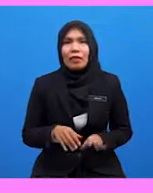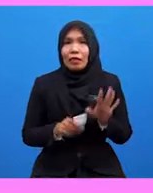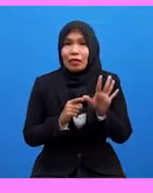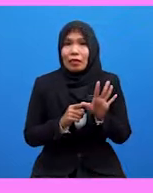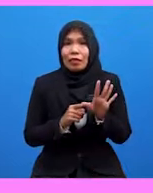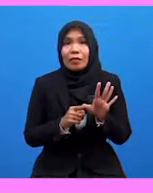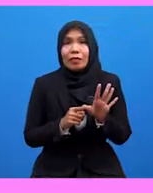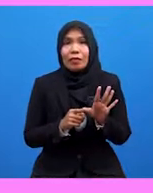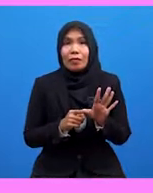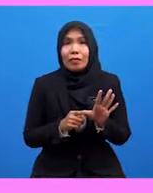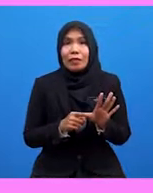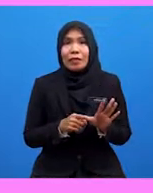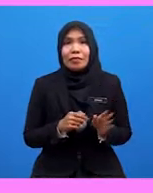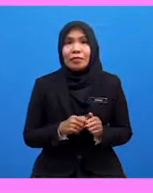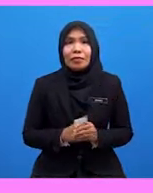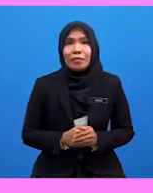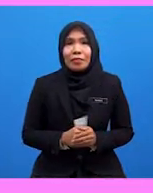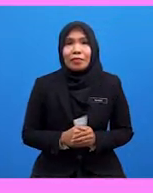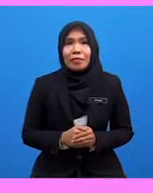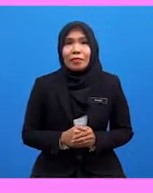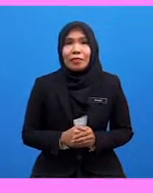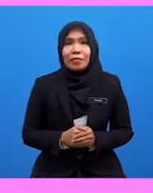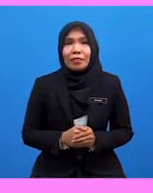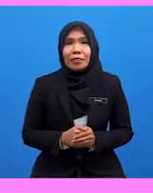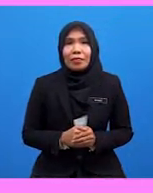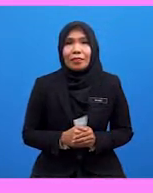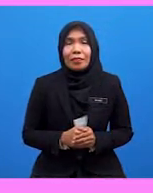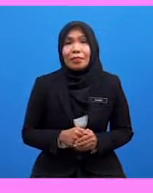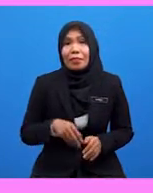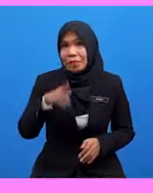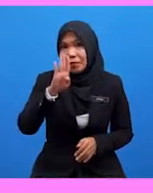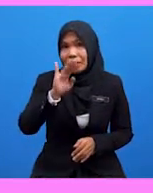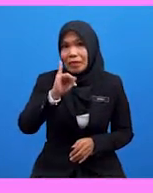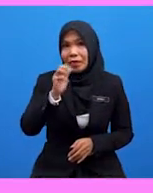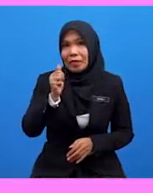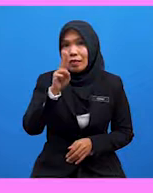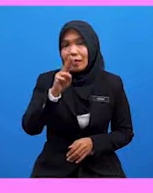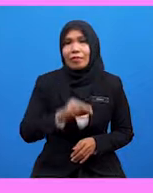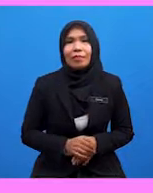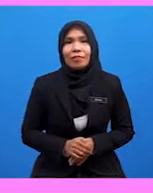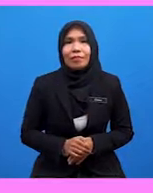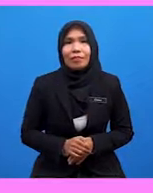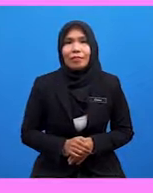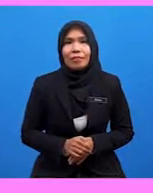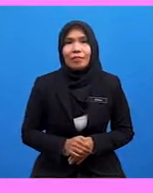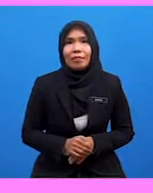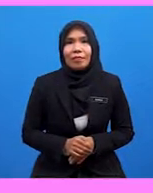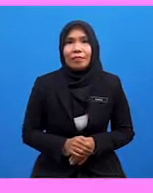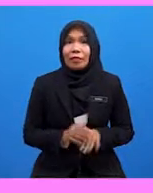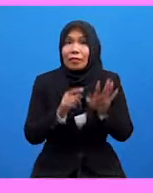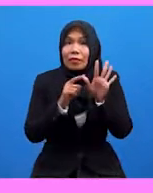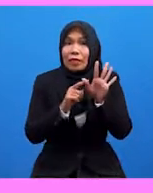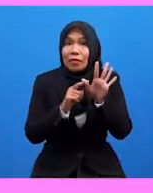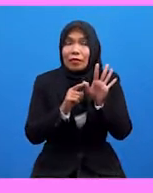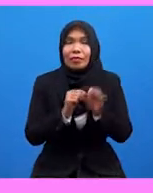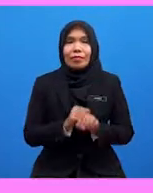Pembiaran. Contoh, 1. Tolong, 2. Jom, 3. Sila, 4. Usah,